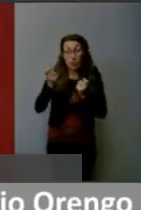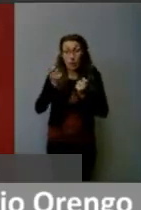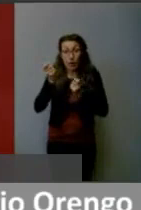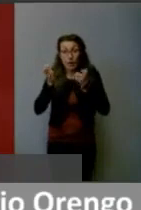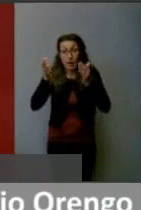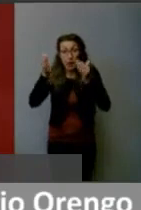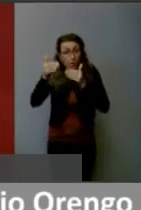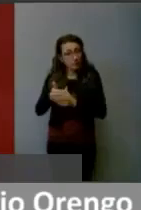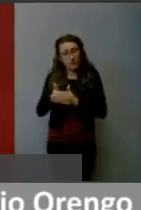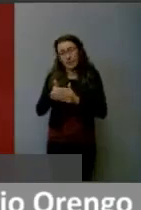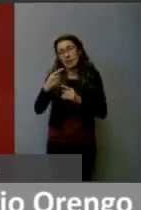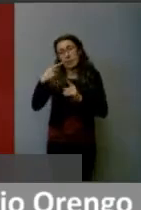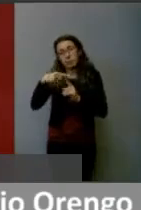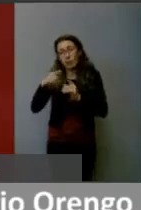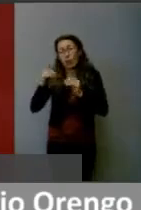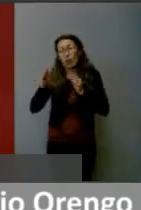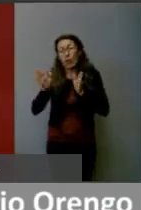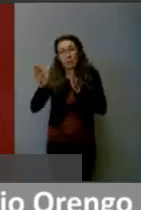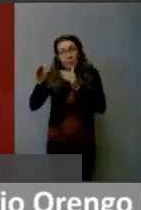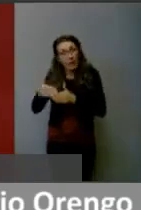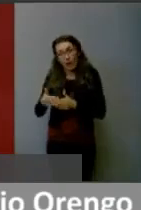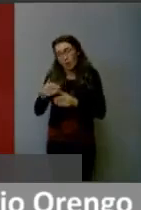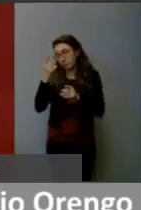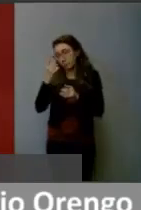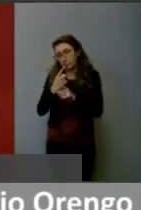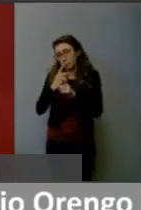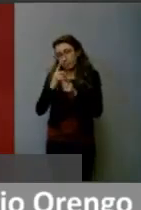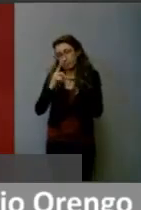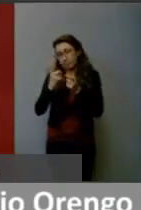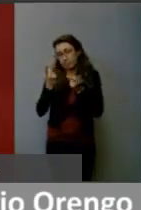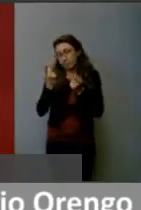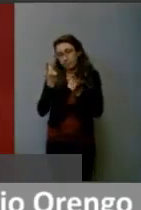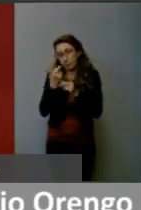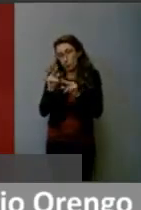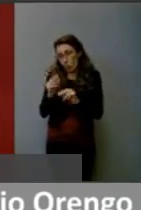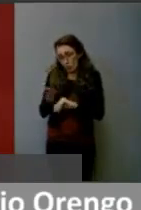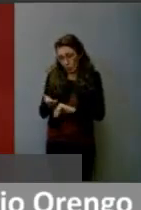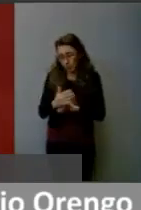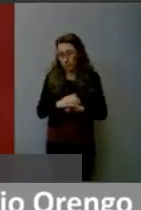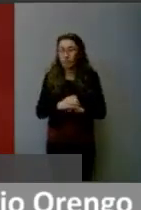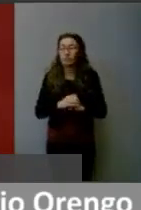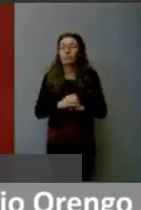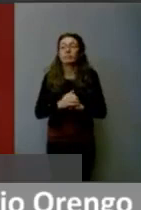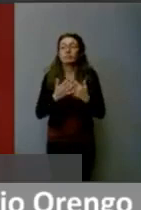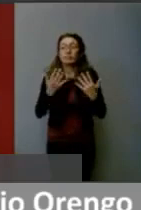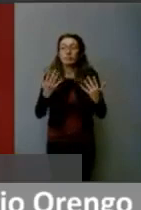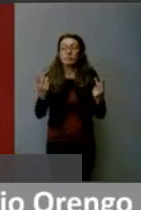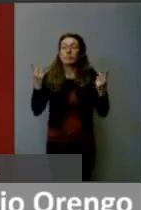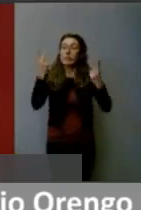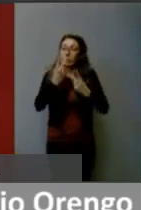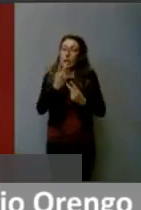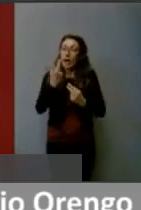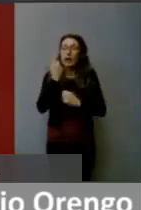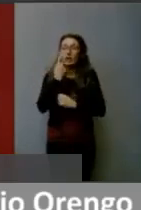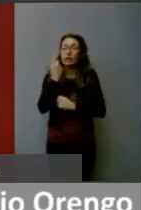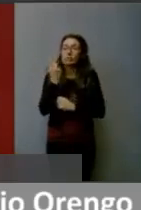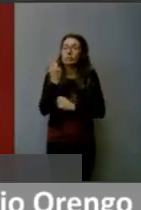trova ancora in loco. È evidente che nel momento in cui si dovesse procedere